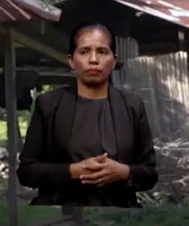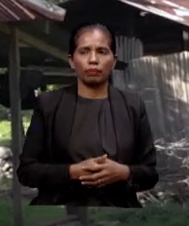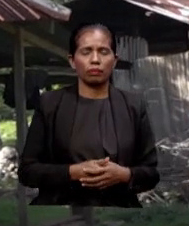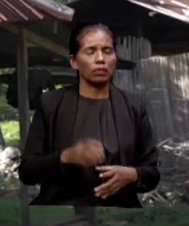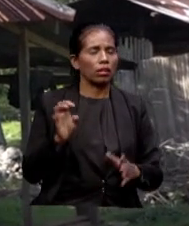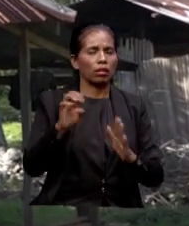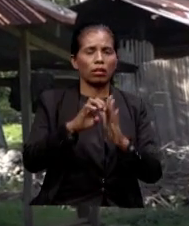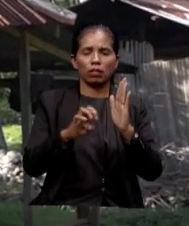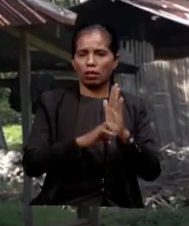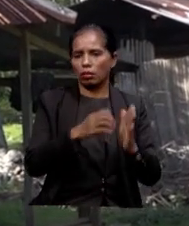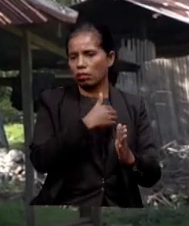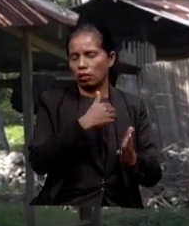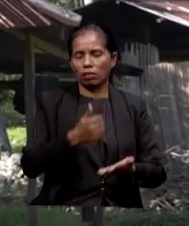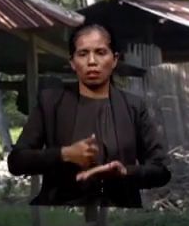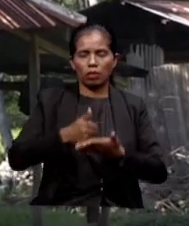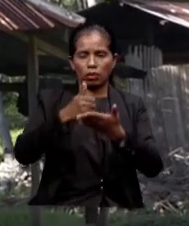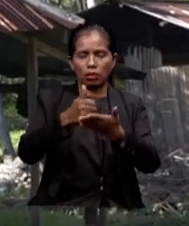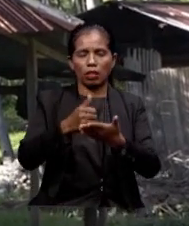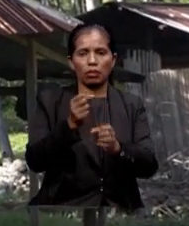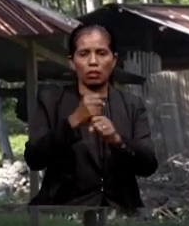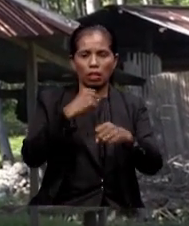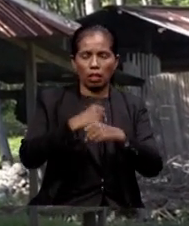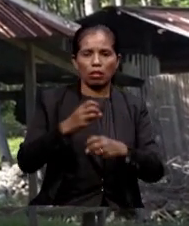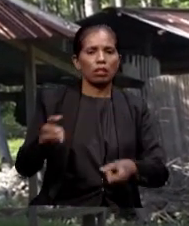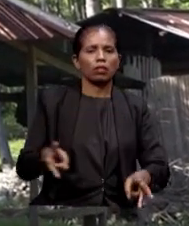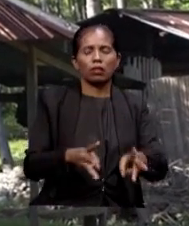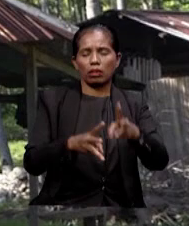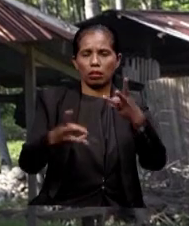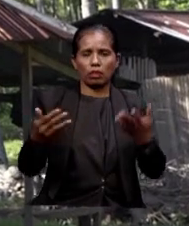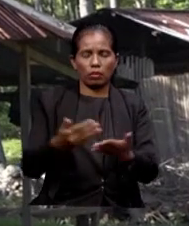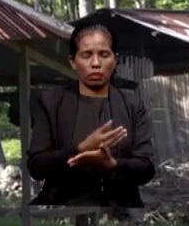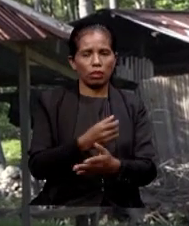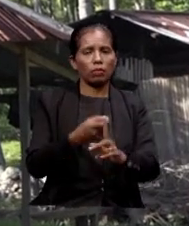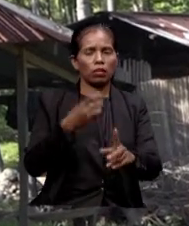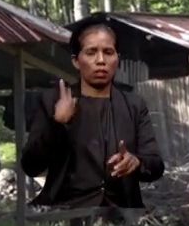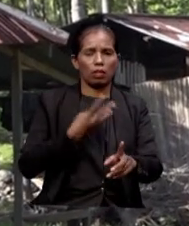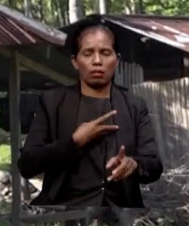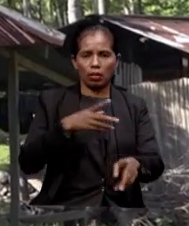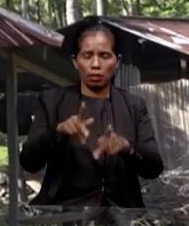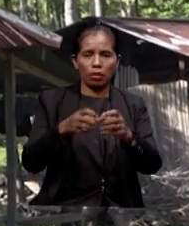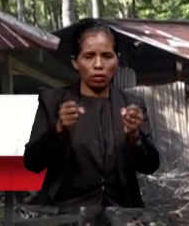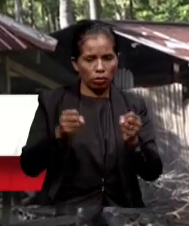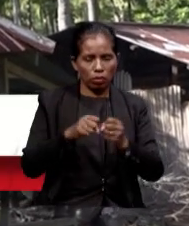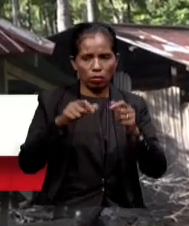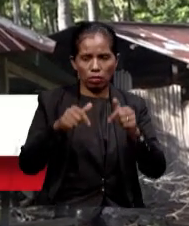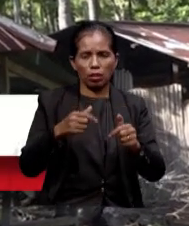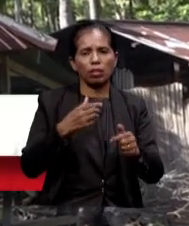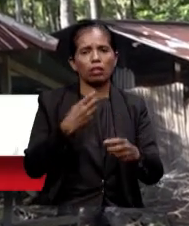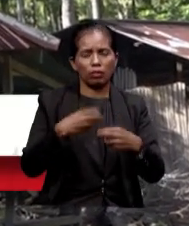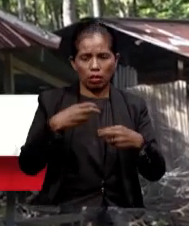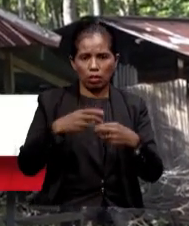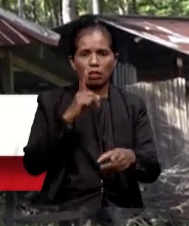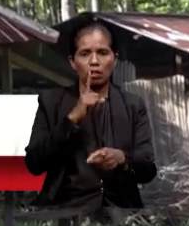estado sedok to tomatan. Atau hari hari istirahat ini nabe khususan komunitas di suku lulu aras katip tepis pak kono pak